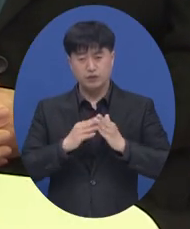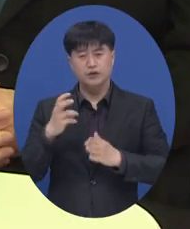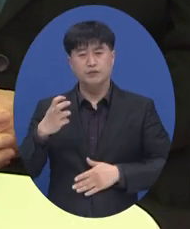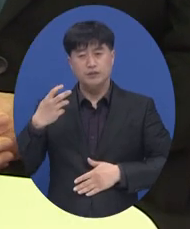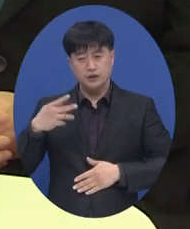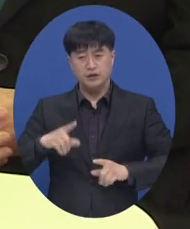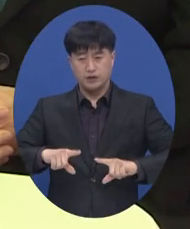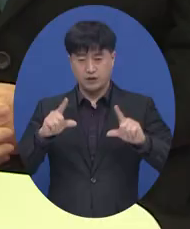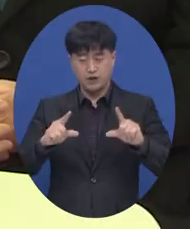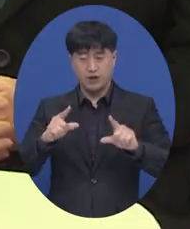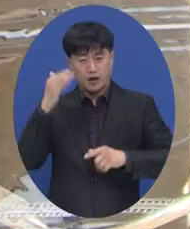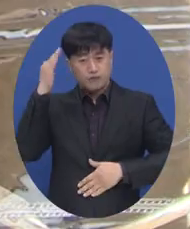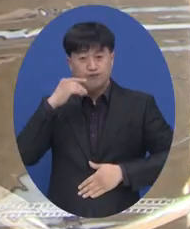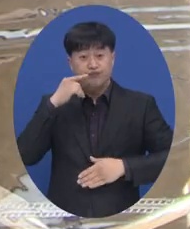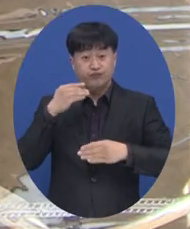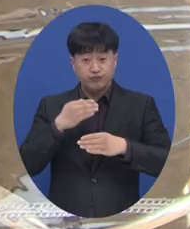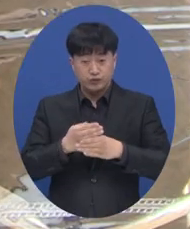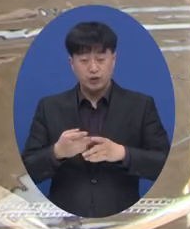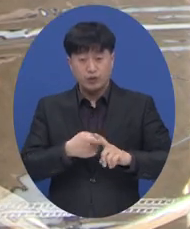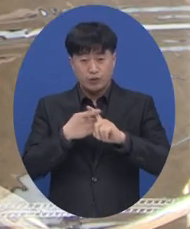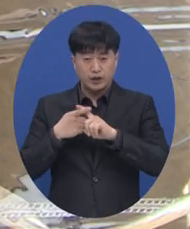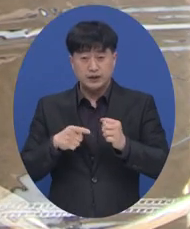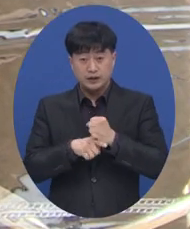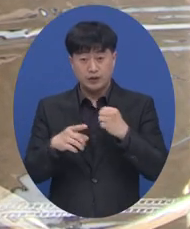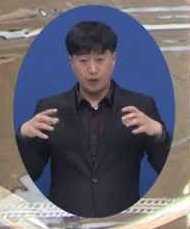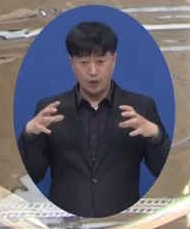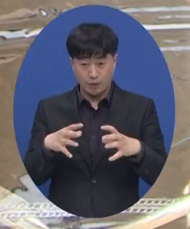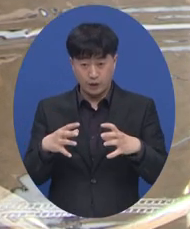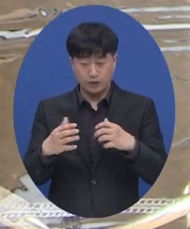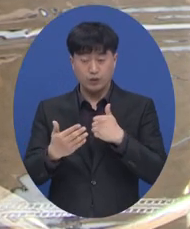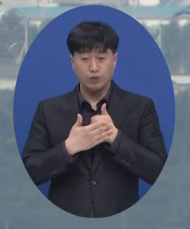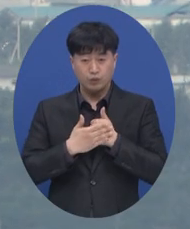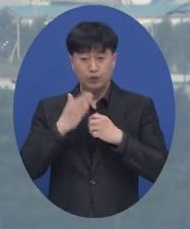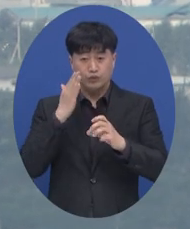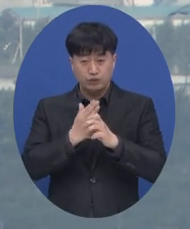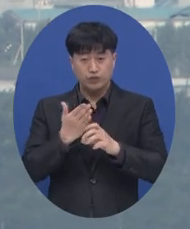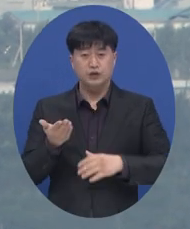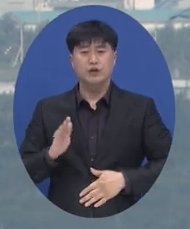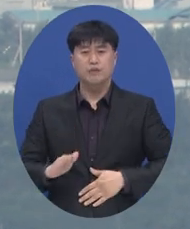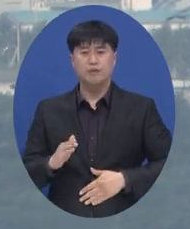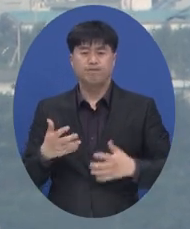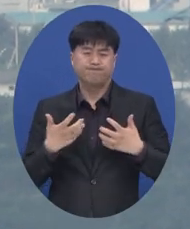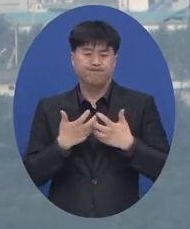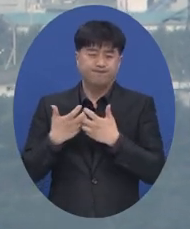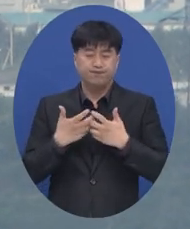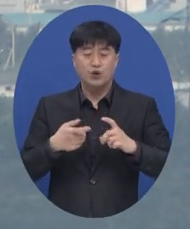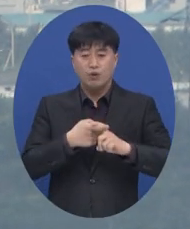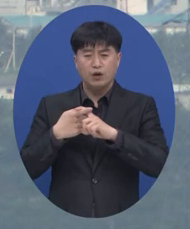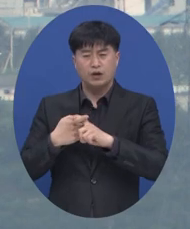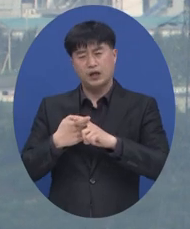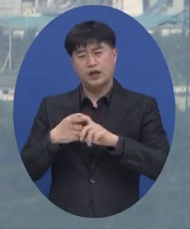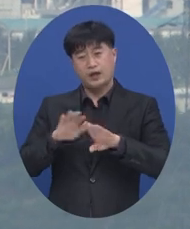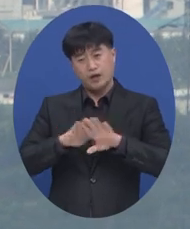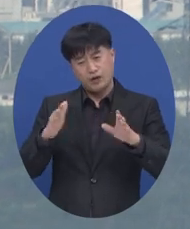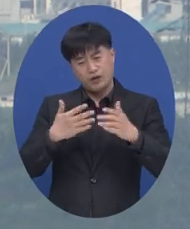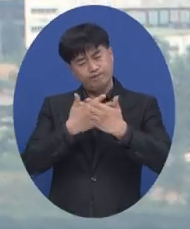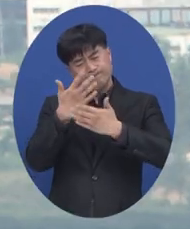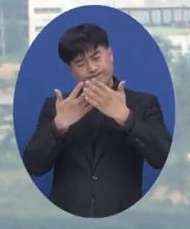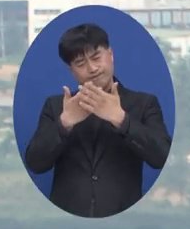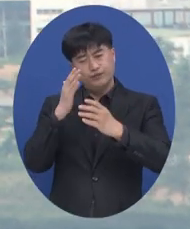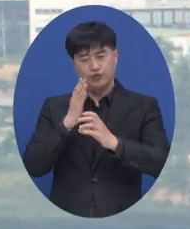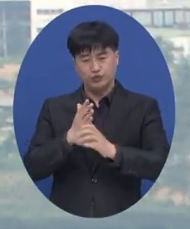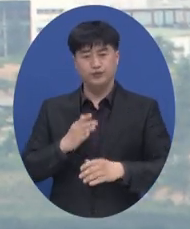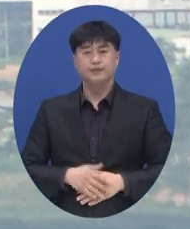남북관계 발전의 뜻을 함께 하며 각계 각층에서 힘을 보태고 있지만 얼어붙은 남북관계는 좀처럼 풀릴 기미가 보이지